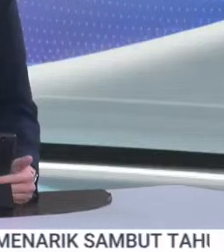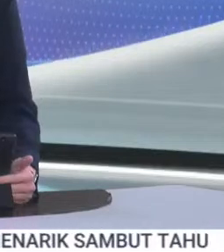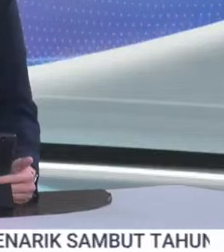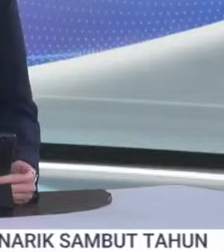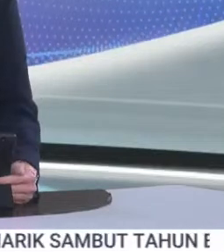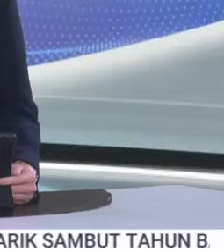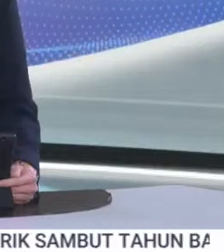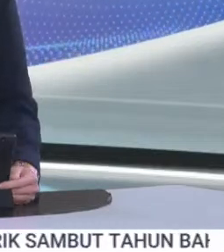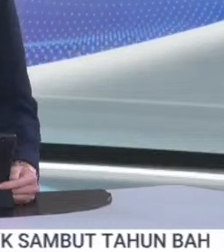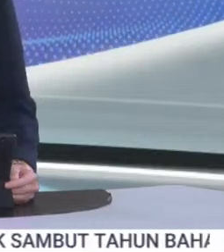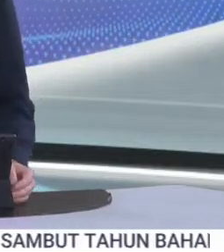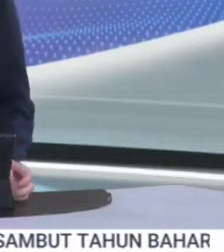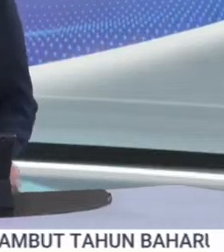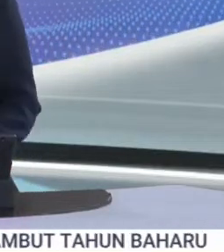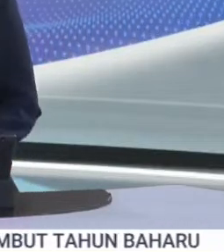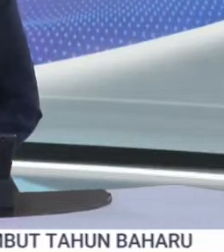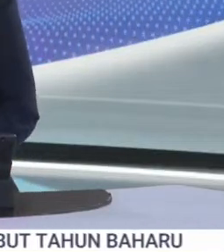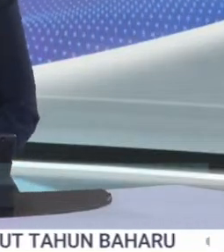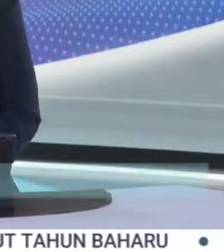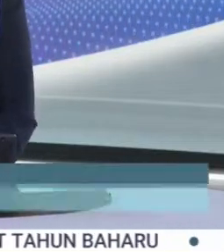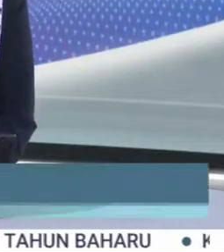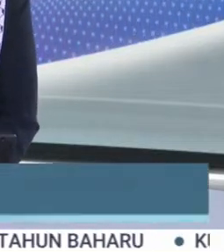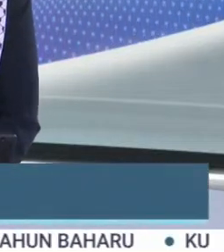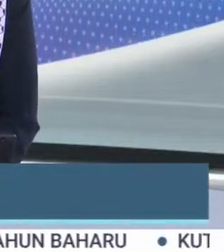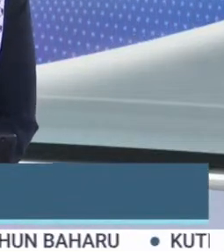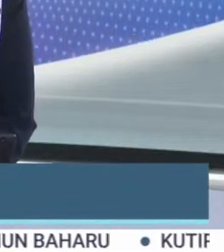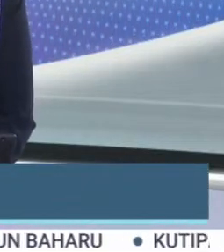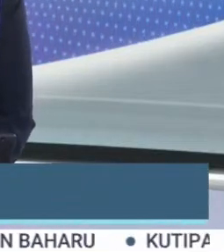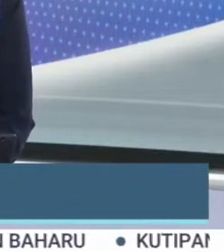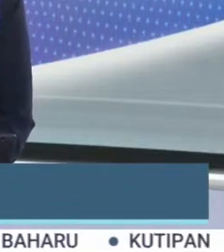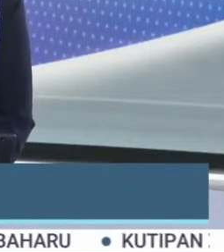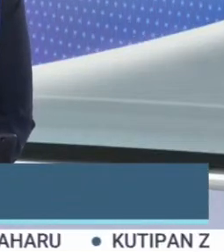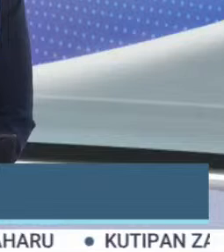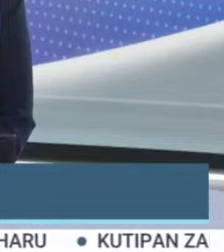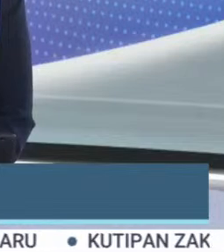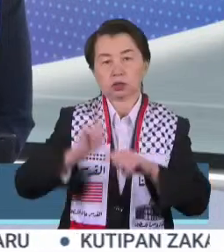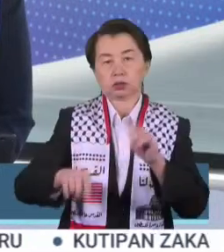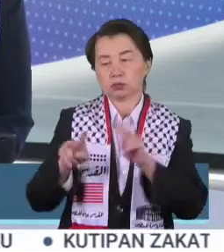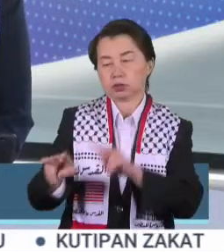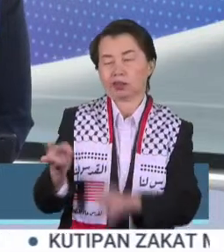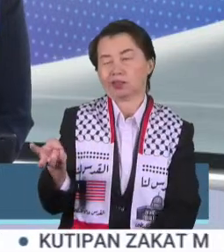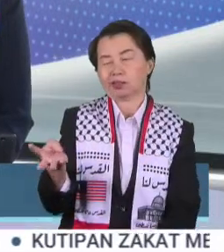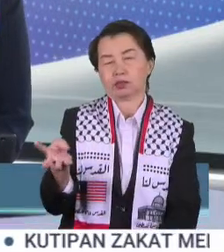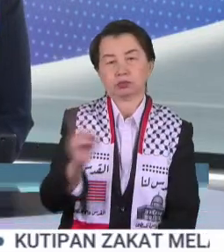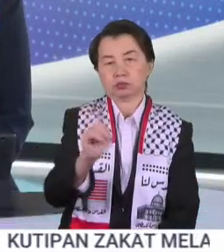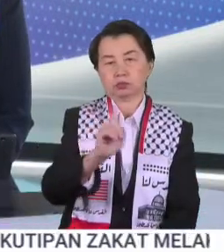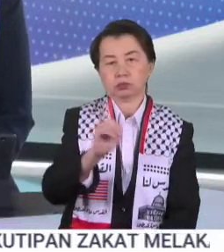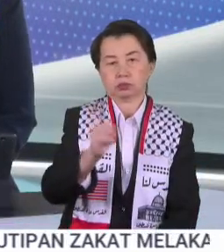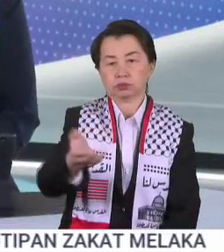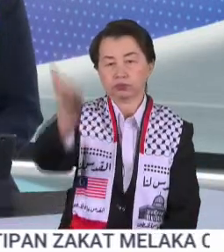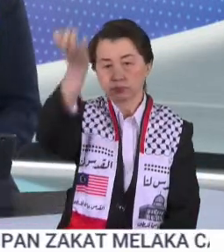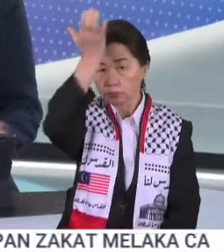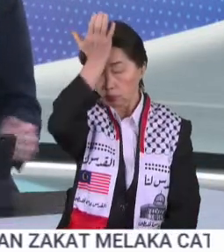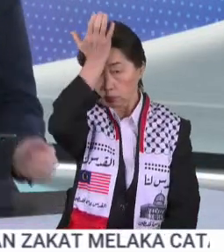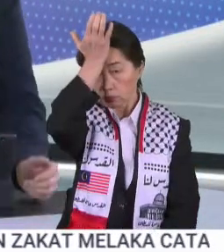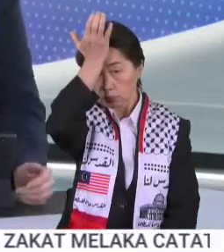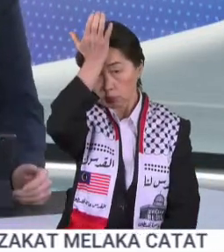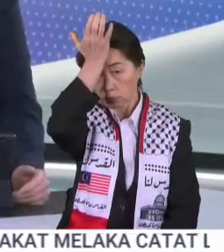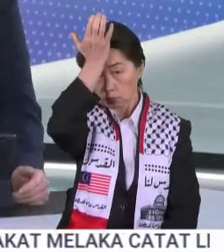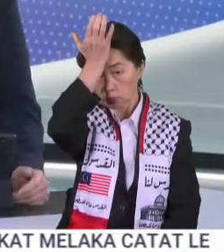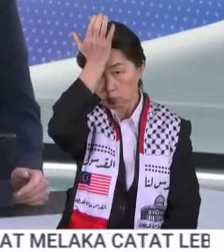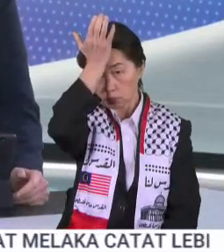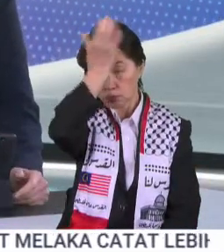Salam sejahtera. Peningkatan kes jangkitan COVID-19 tidak boleh dipandang ringan. Yang di-Pertuan Agong Al-Sultan